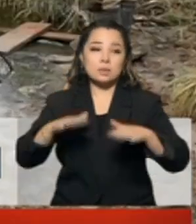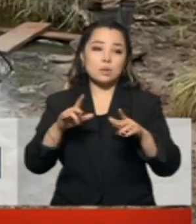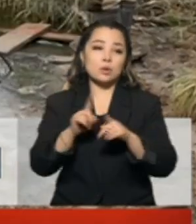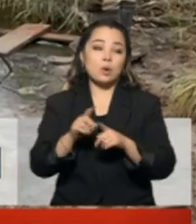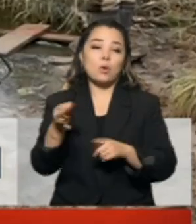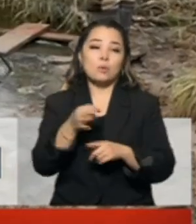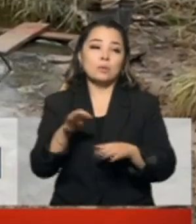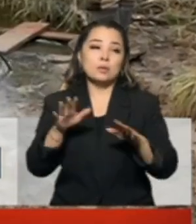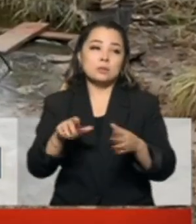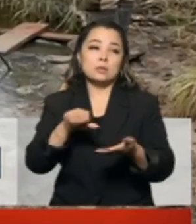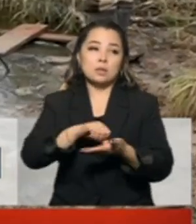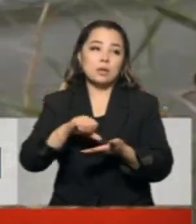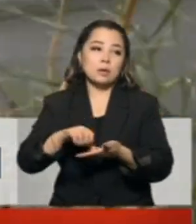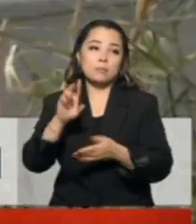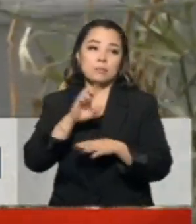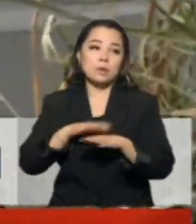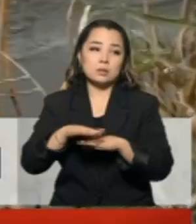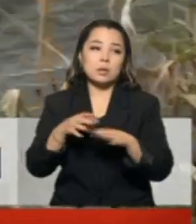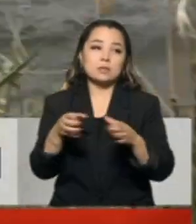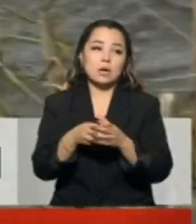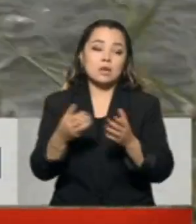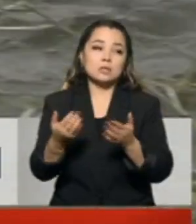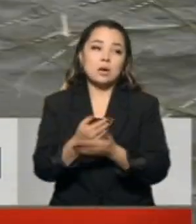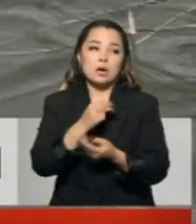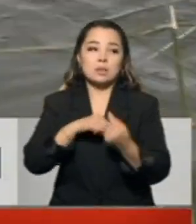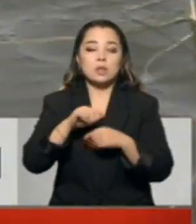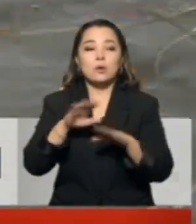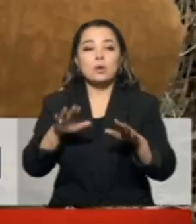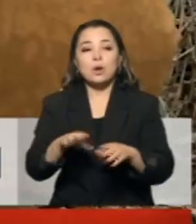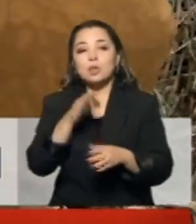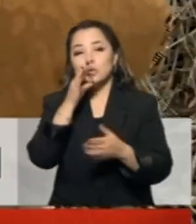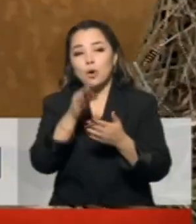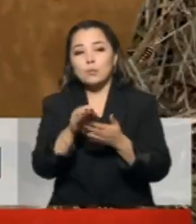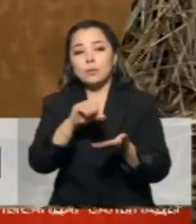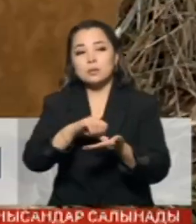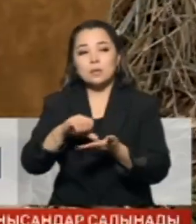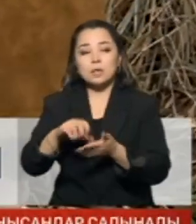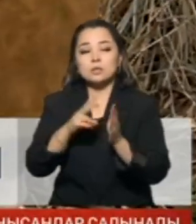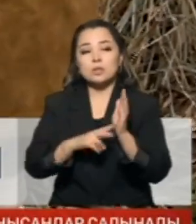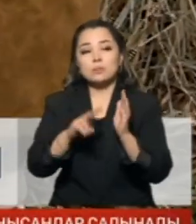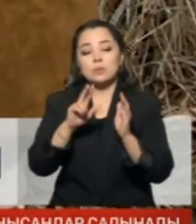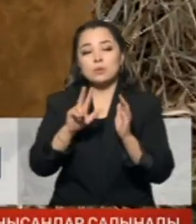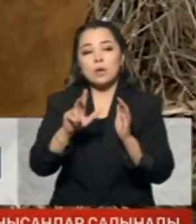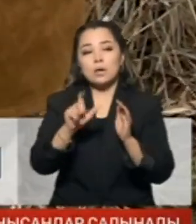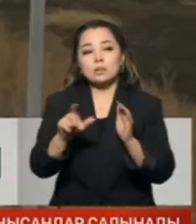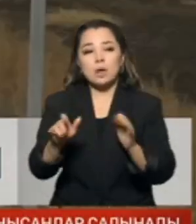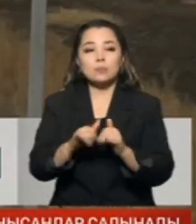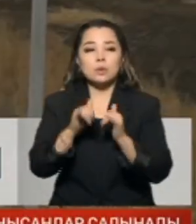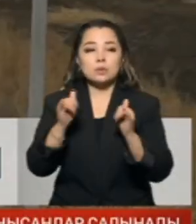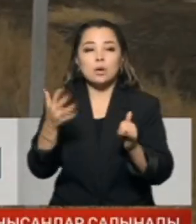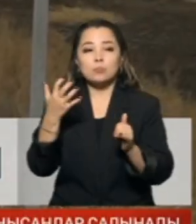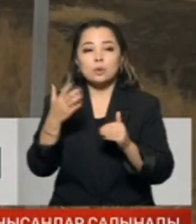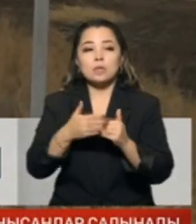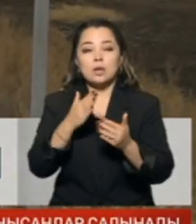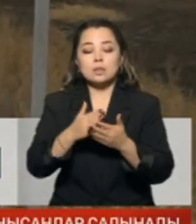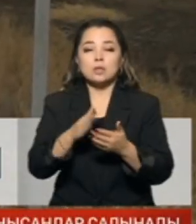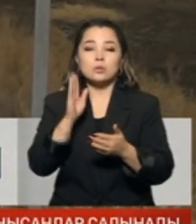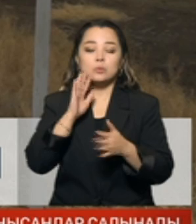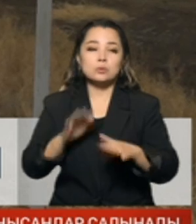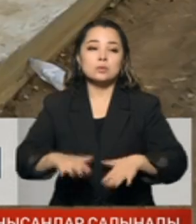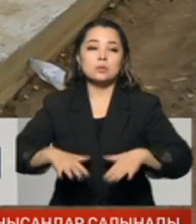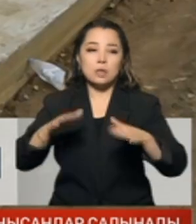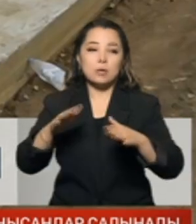облыс атқамінерлері батыс ирригация атты жаңа кәсіпорын құрып, жауапты мамандар санын 70 адамға көбейтпек. Ал 500-ден астам үйін су